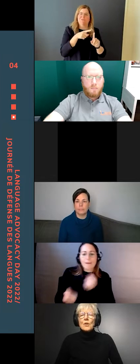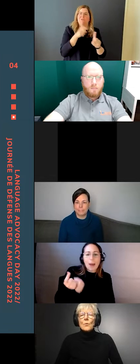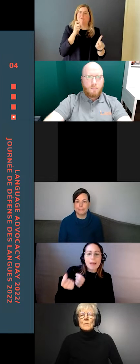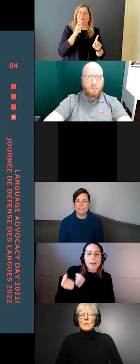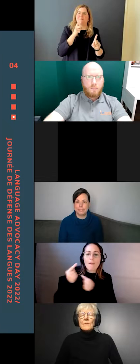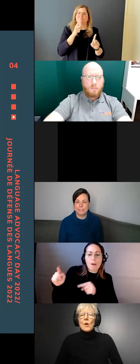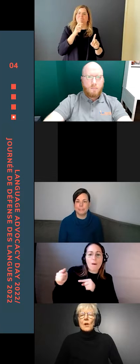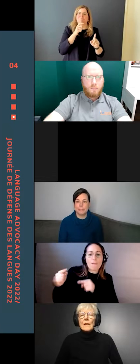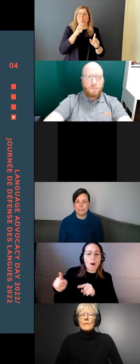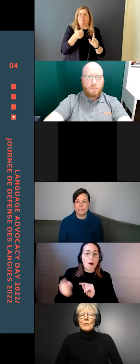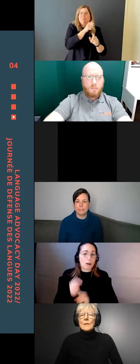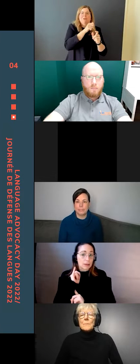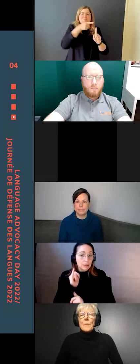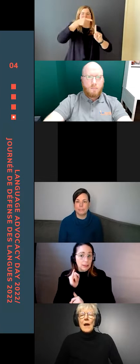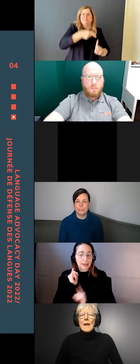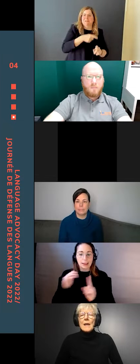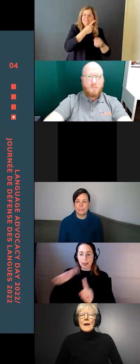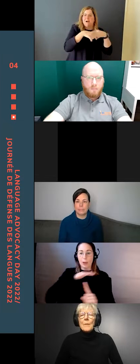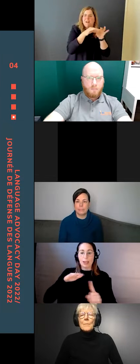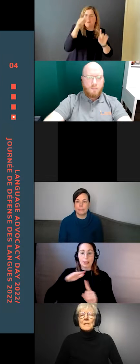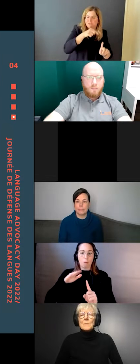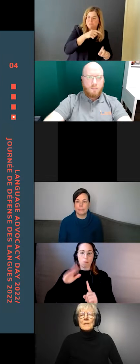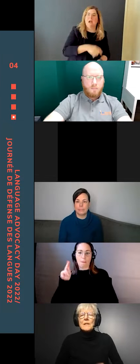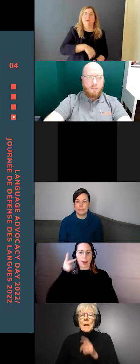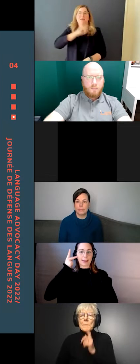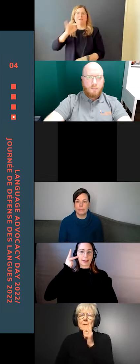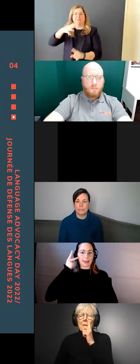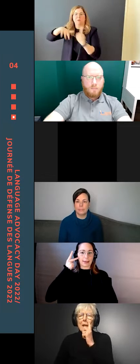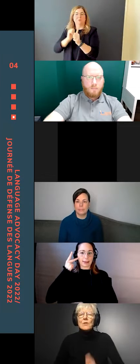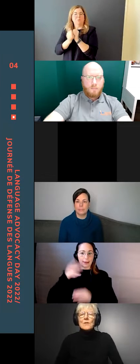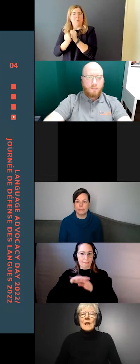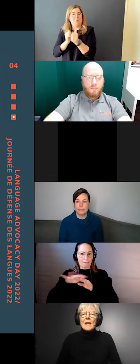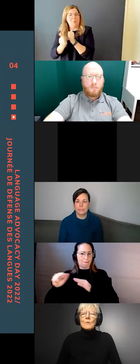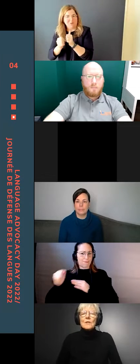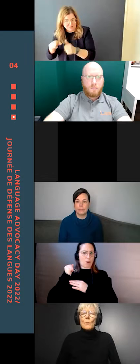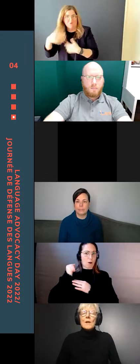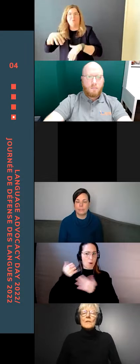beaucoup des événements où vous êtes. Si vous êtes dans une situation